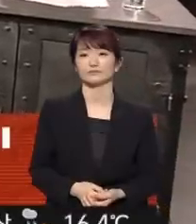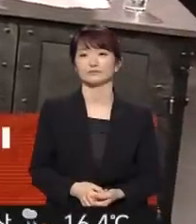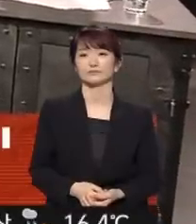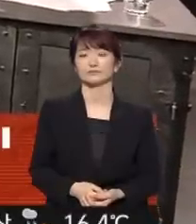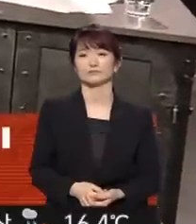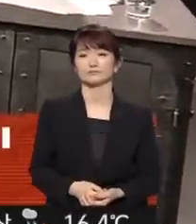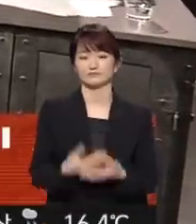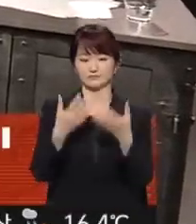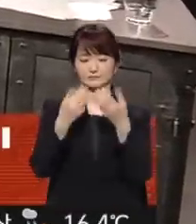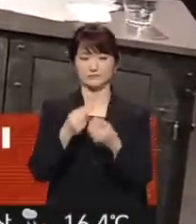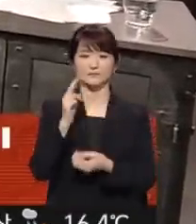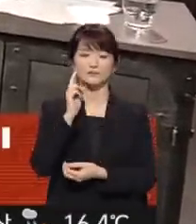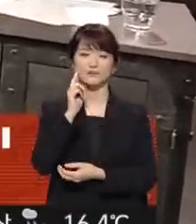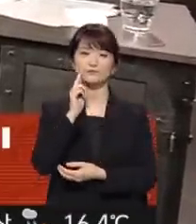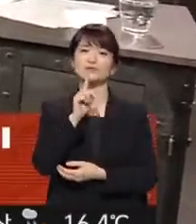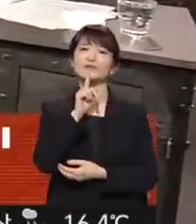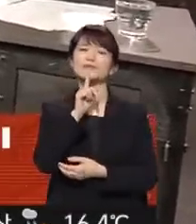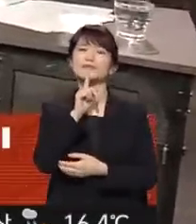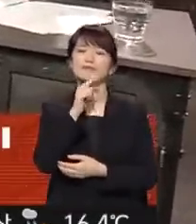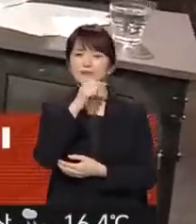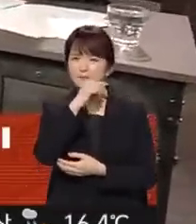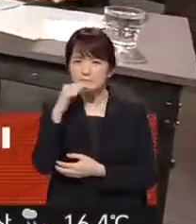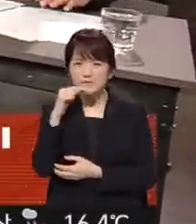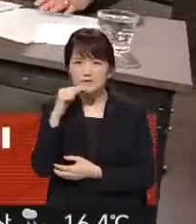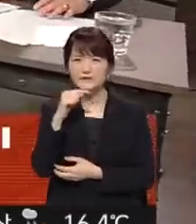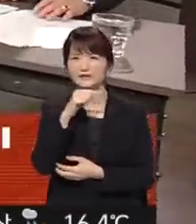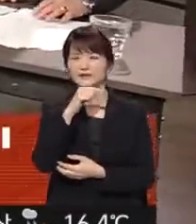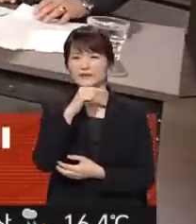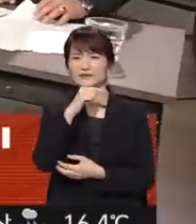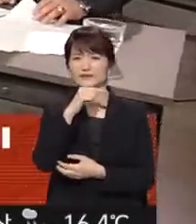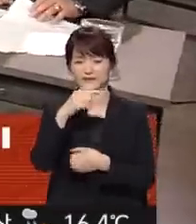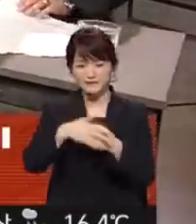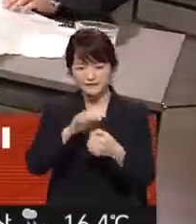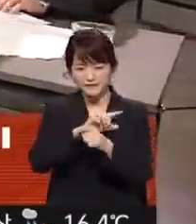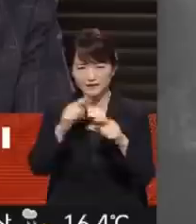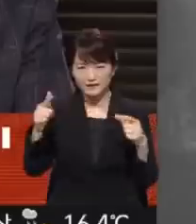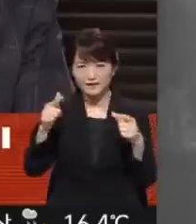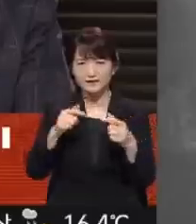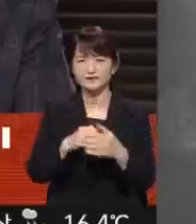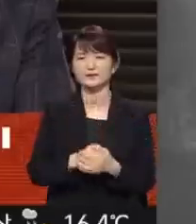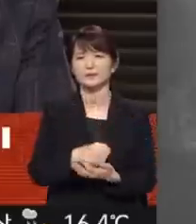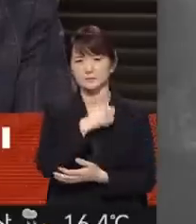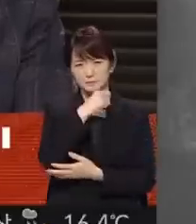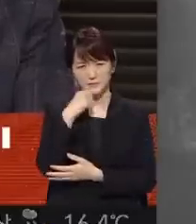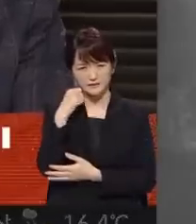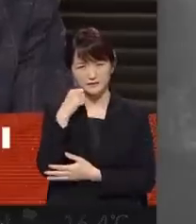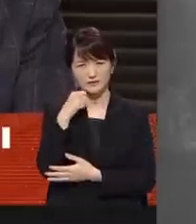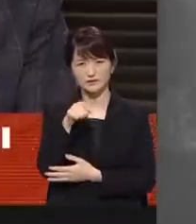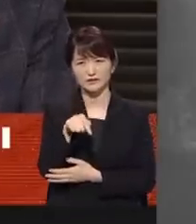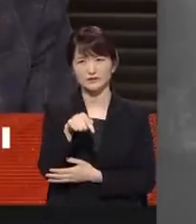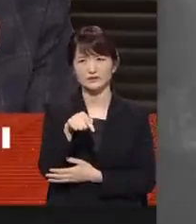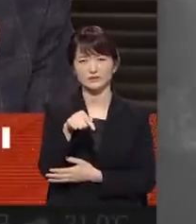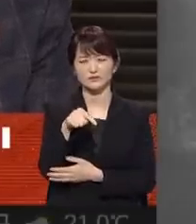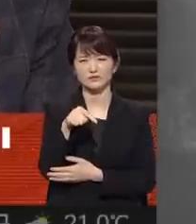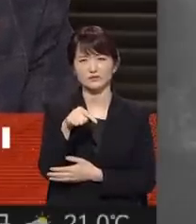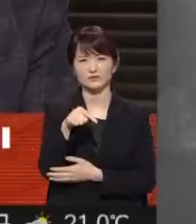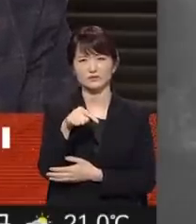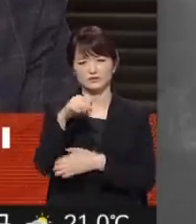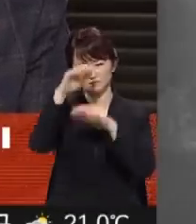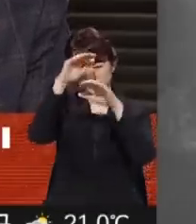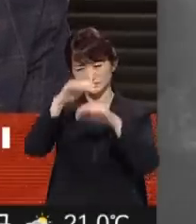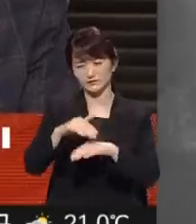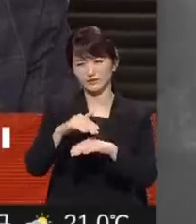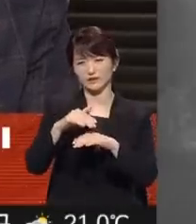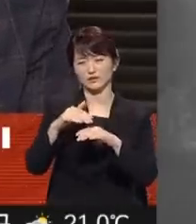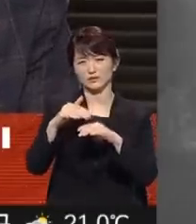원숭이 엉덩이 빨개. 빨감은 사과, 사과는 맛있어. 자꾸 이게 막 그냥 막 튀어가는 거예요, 이게. 저는 뭐 맞춤법도 뭐